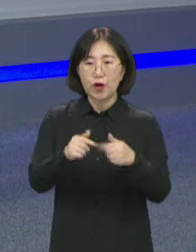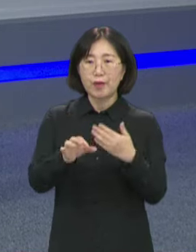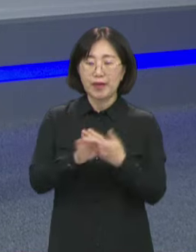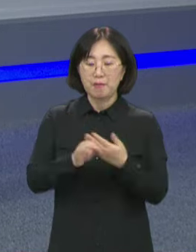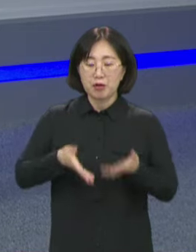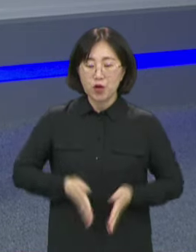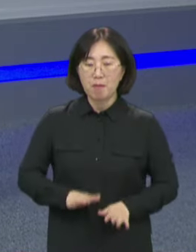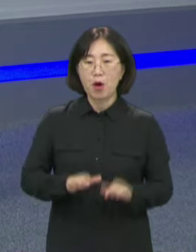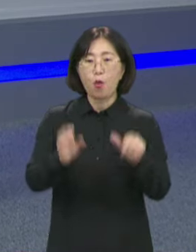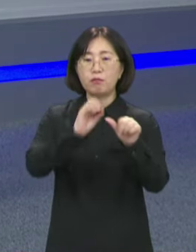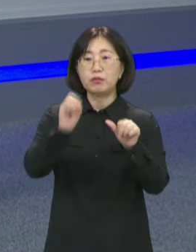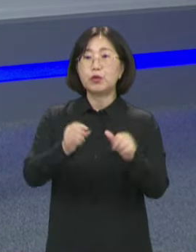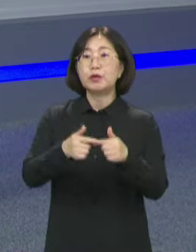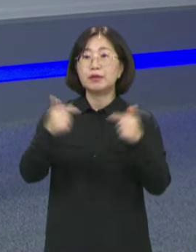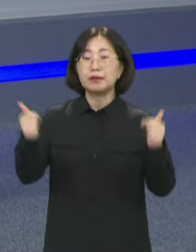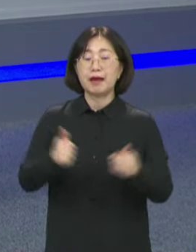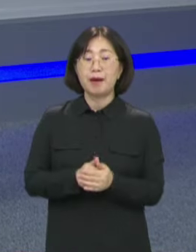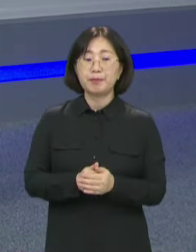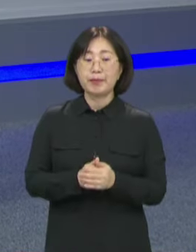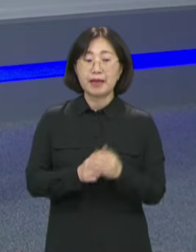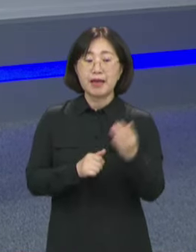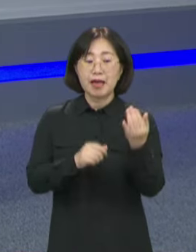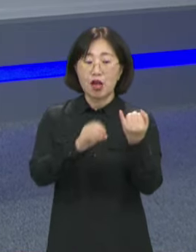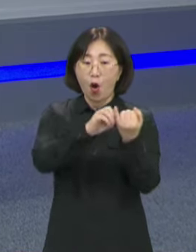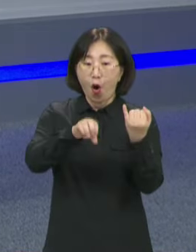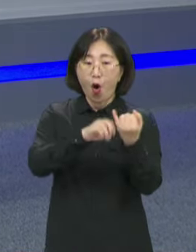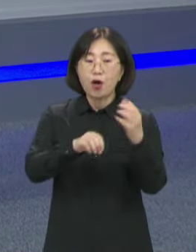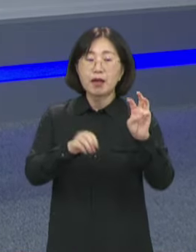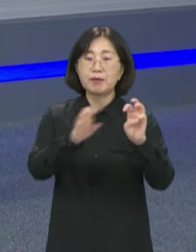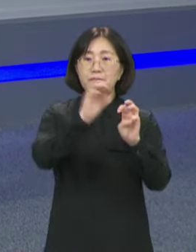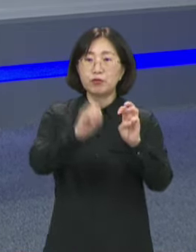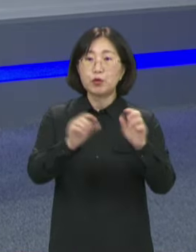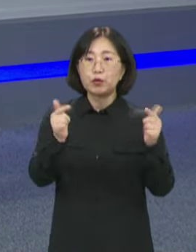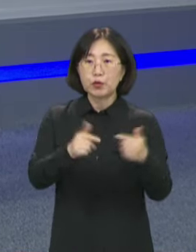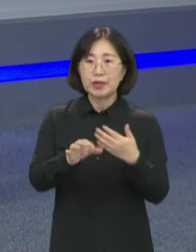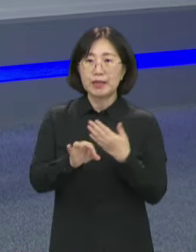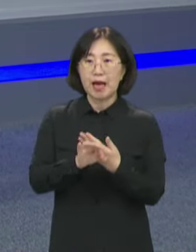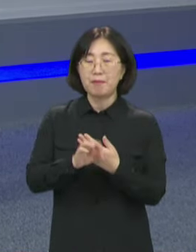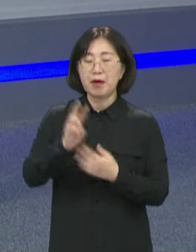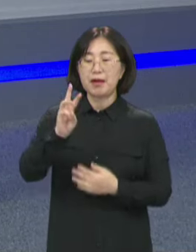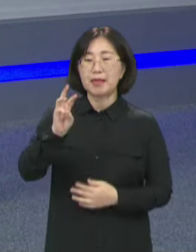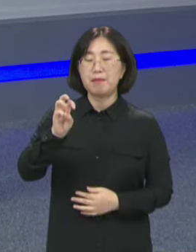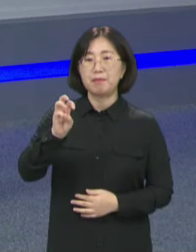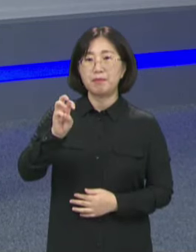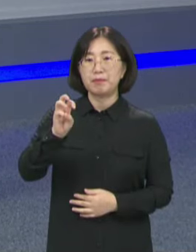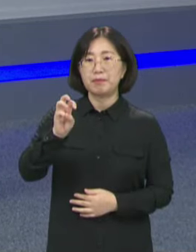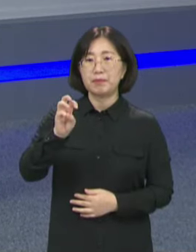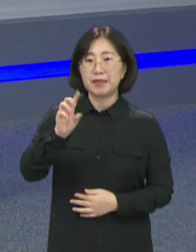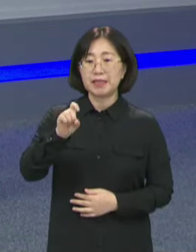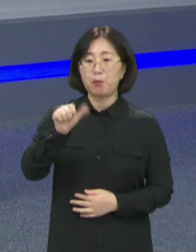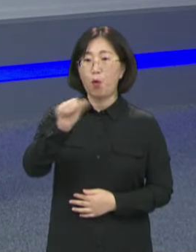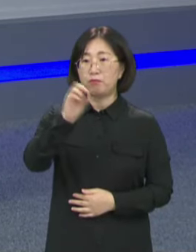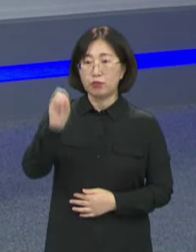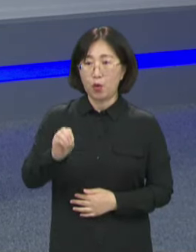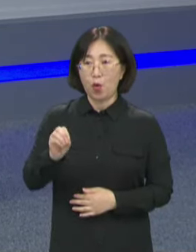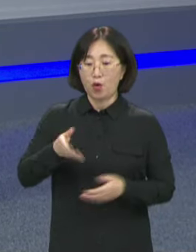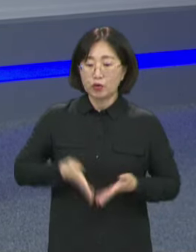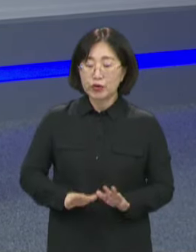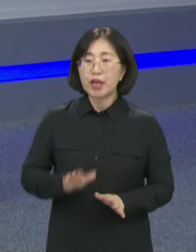5% 증가합니다. 30%를 살린다면 출생아 수는 3만 5천여 명 늘어 약 15%